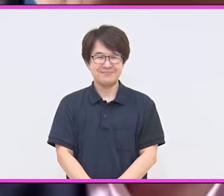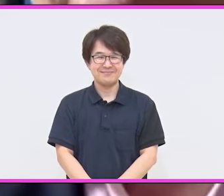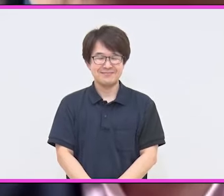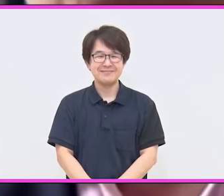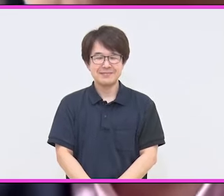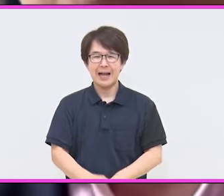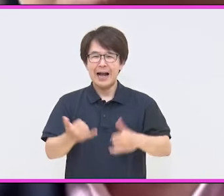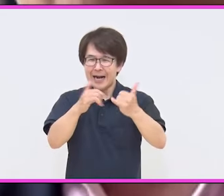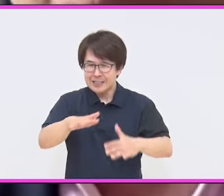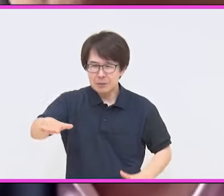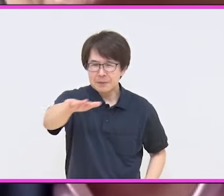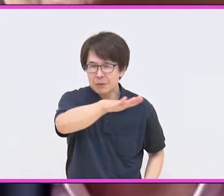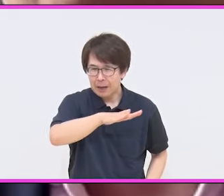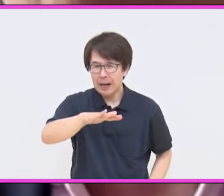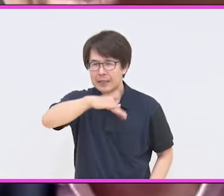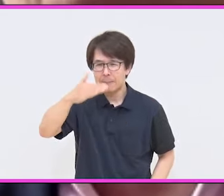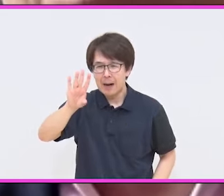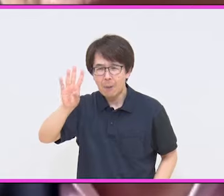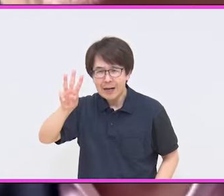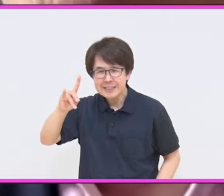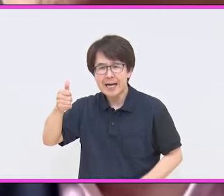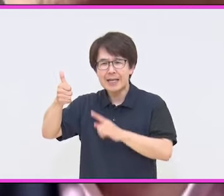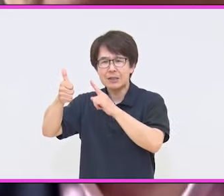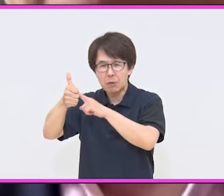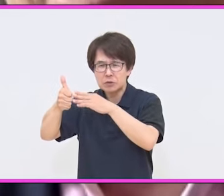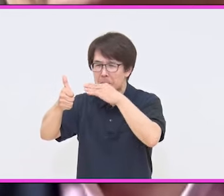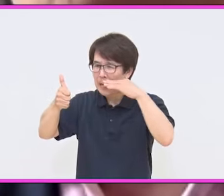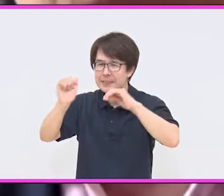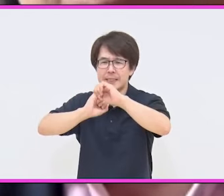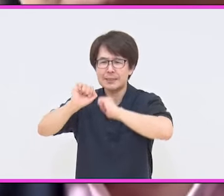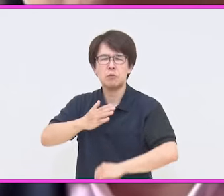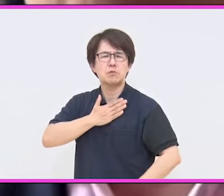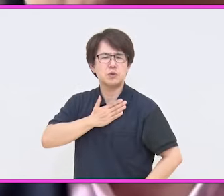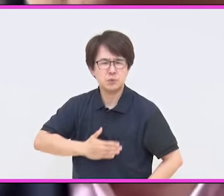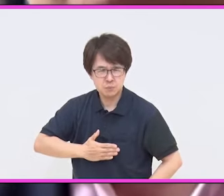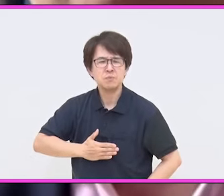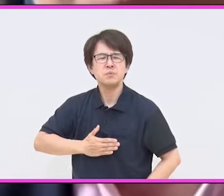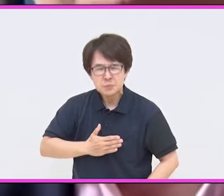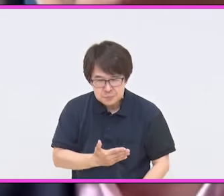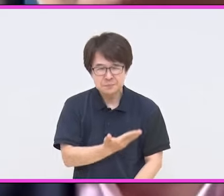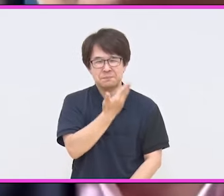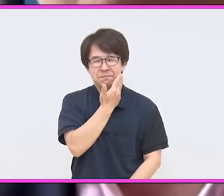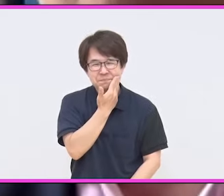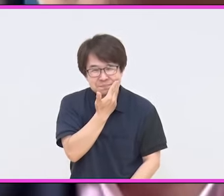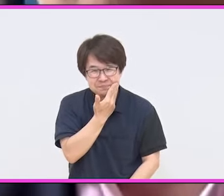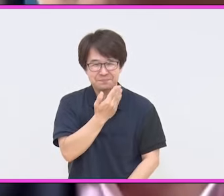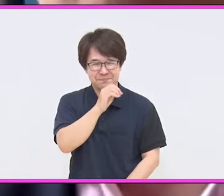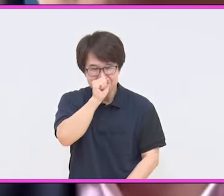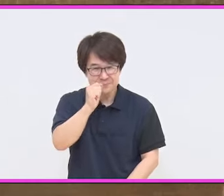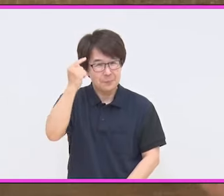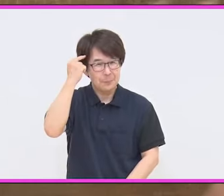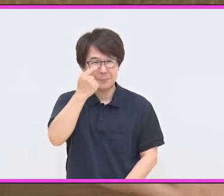a great opportunity for people to hear about all the fantastic work that he has been doing in leading that. 向井さん